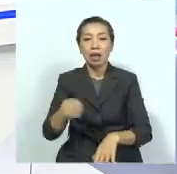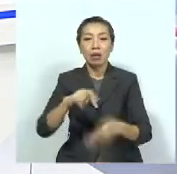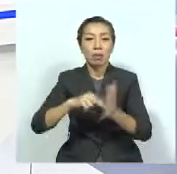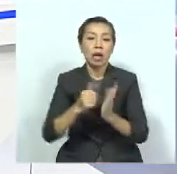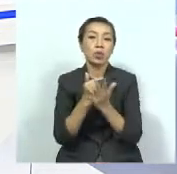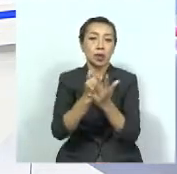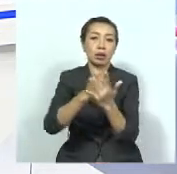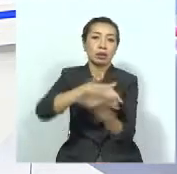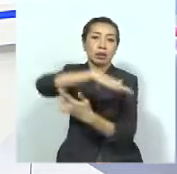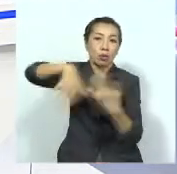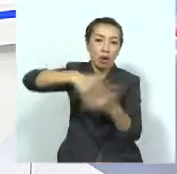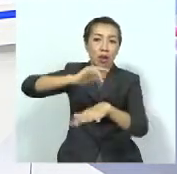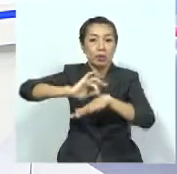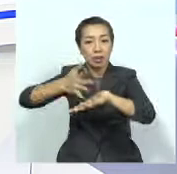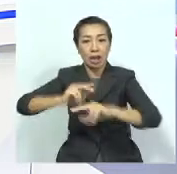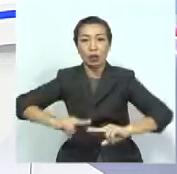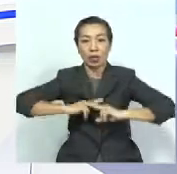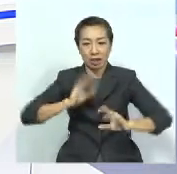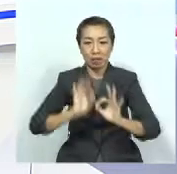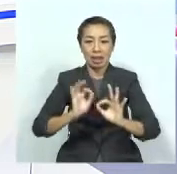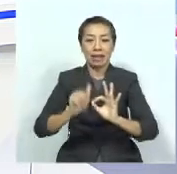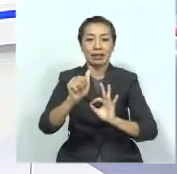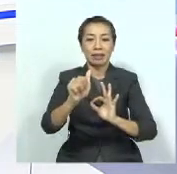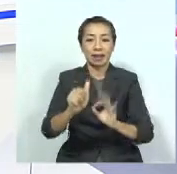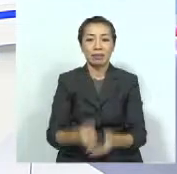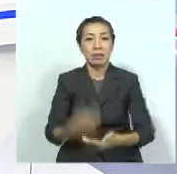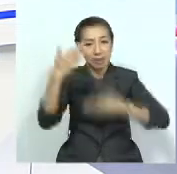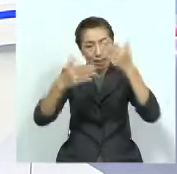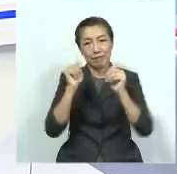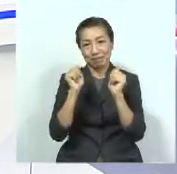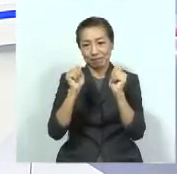ช่วยเหลือธรรมชาติแล้วก็ช่วยเหลือประหยัดตัวเองด้วยอีกหนึ่งกิจกรรมที่ดีค่ะ